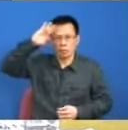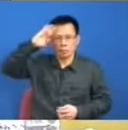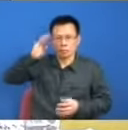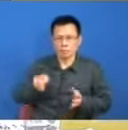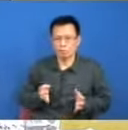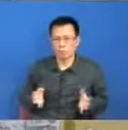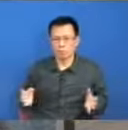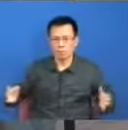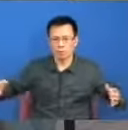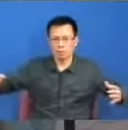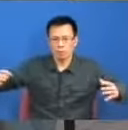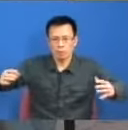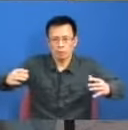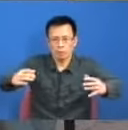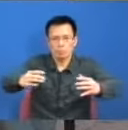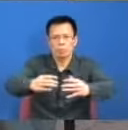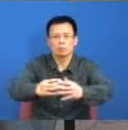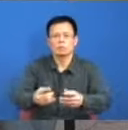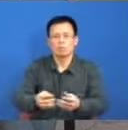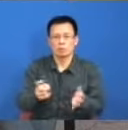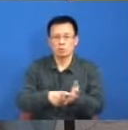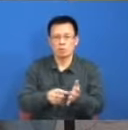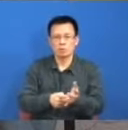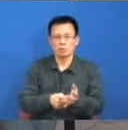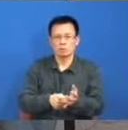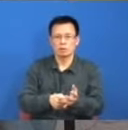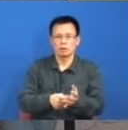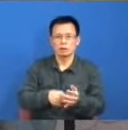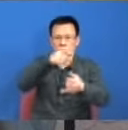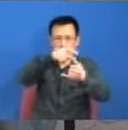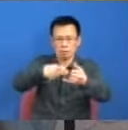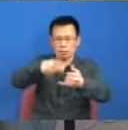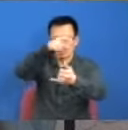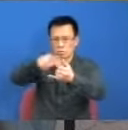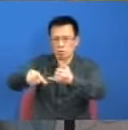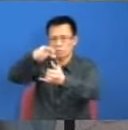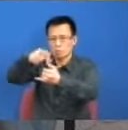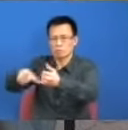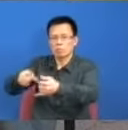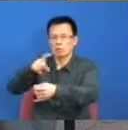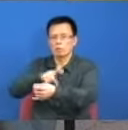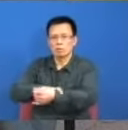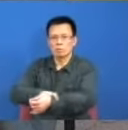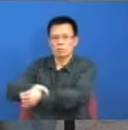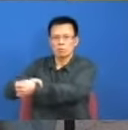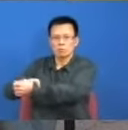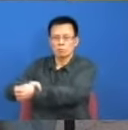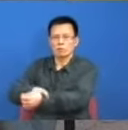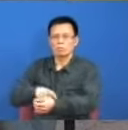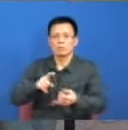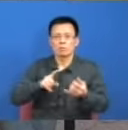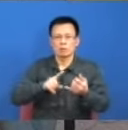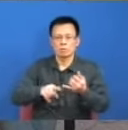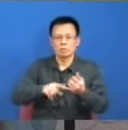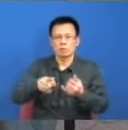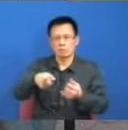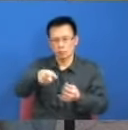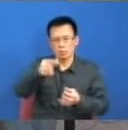灣仔一帶咧，就慢慢咁咧就好似啊，逐隻逐隻啊，逐個逐個人去捉。但係最後嗰件事咧，乜可能你都記